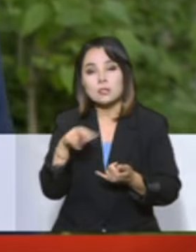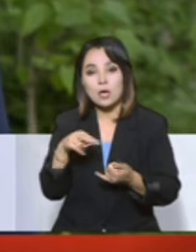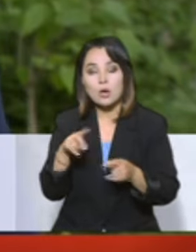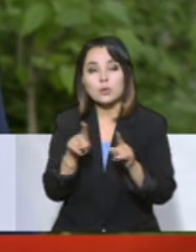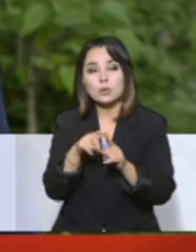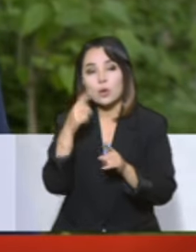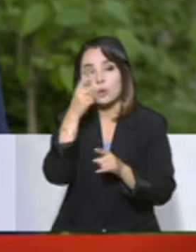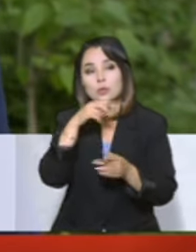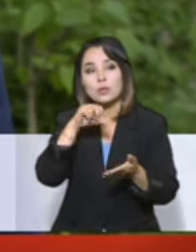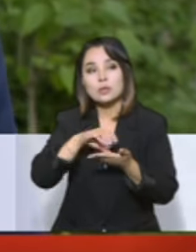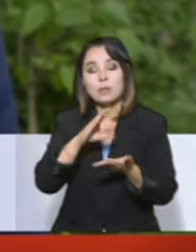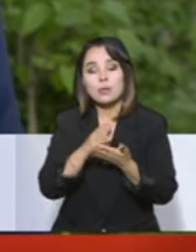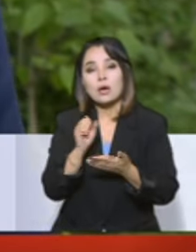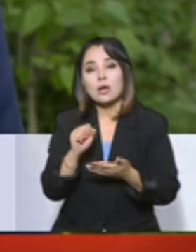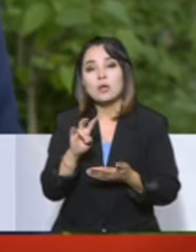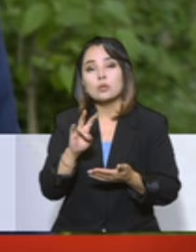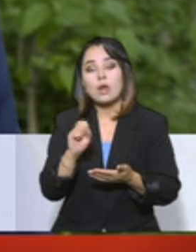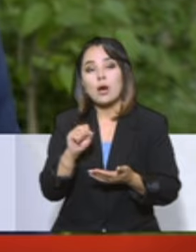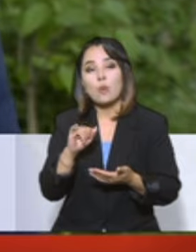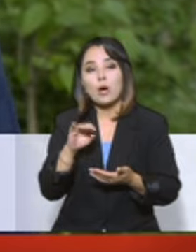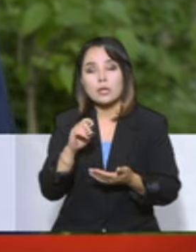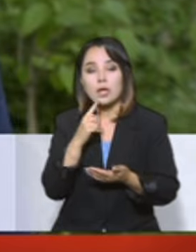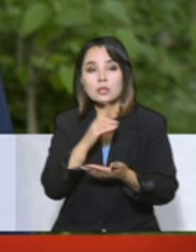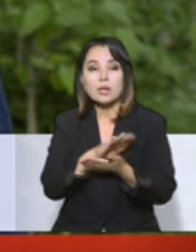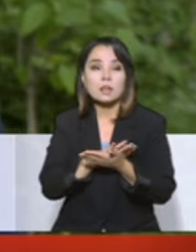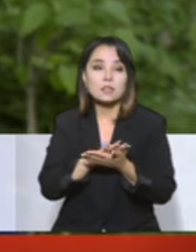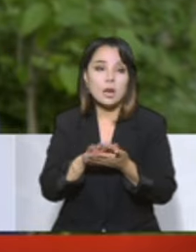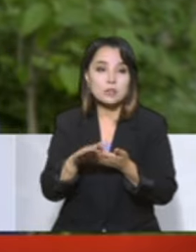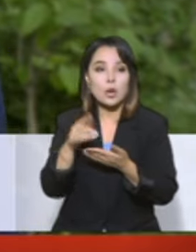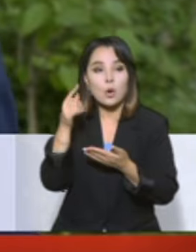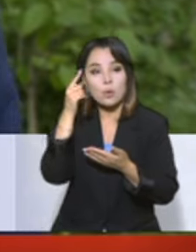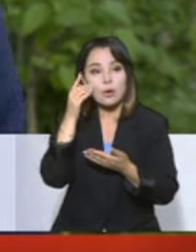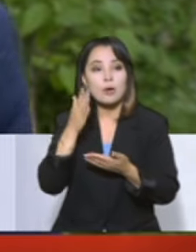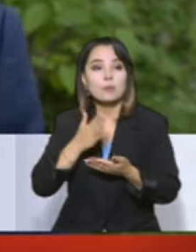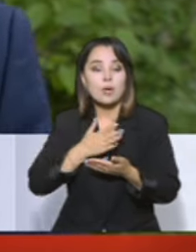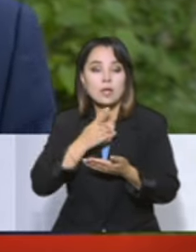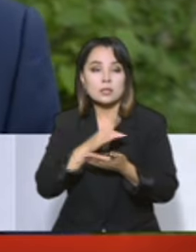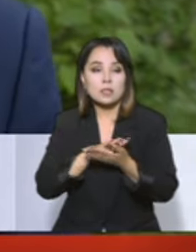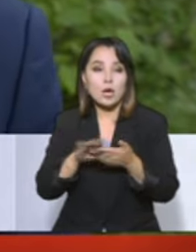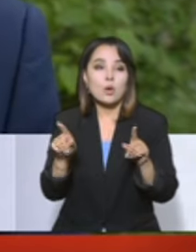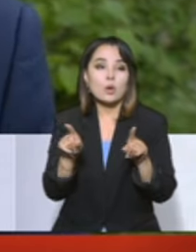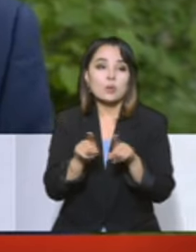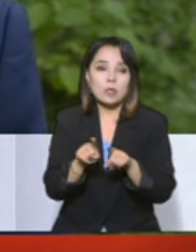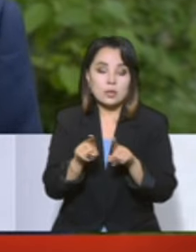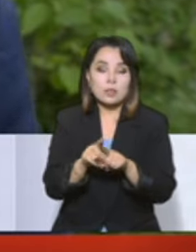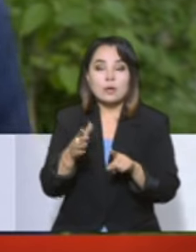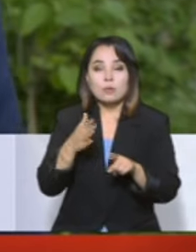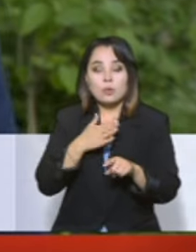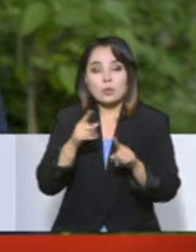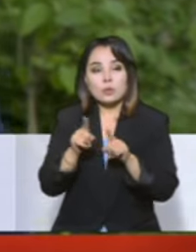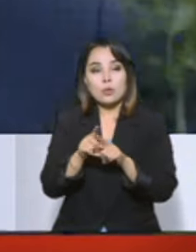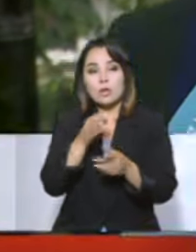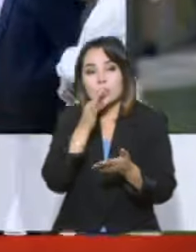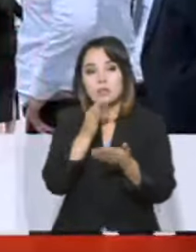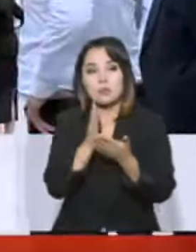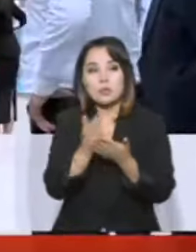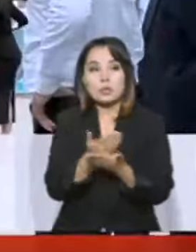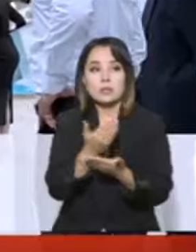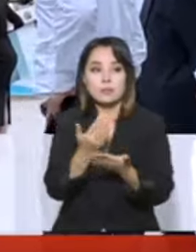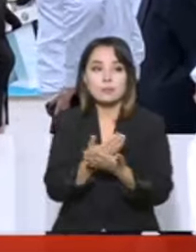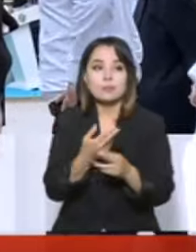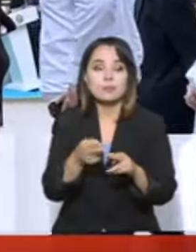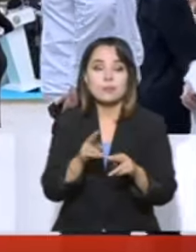байытқан тұлға. Әлішер Науаи тілдің тазалығы туралы ойлармен біздің де тіліміздің тазалығы туралы бізге де ой тастаған тұлға.